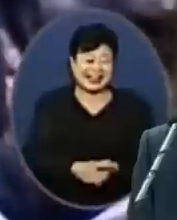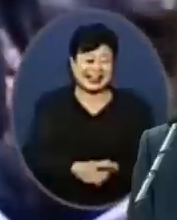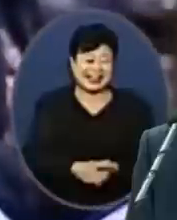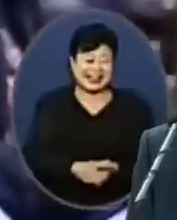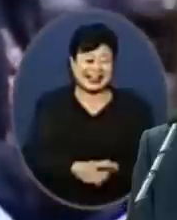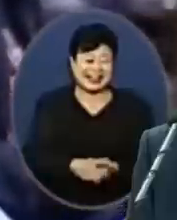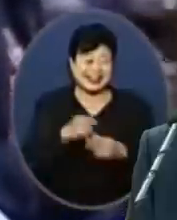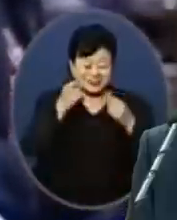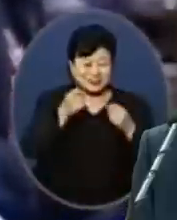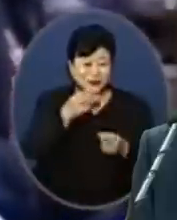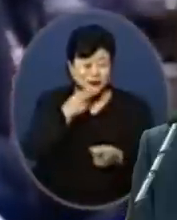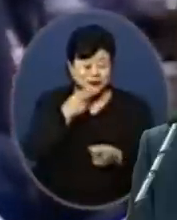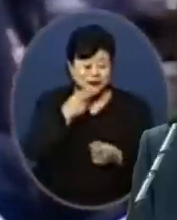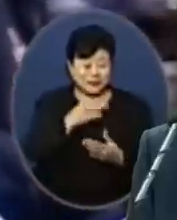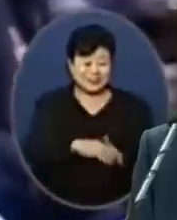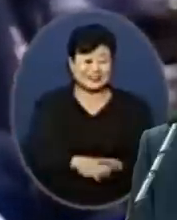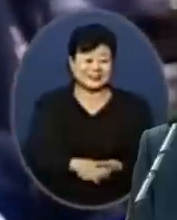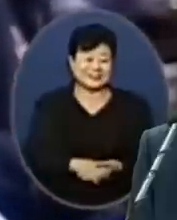안 우는 것 같아요.